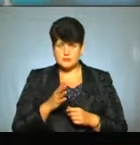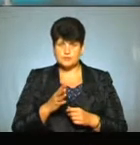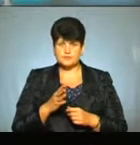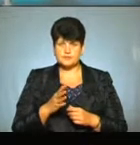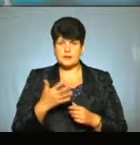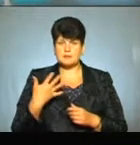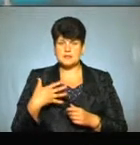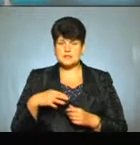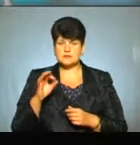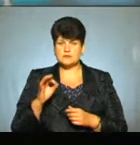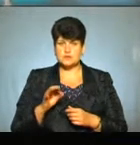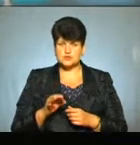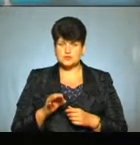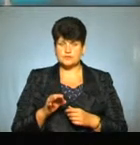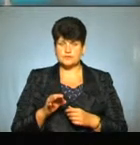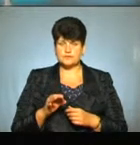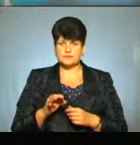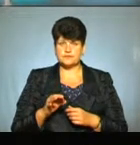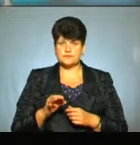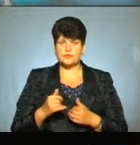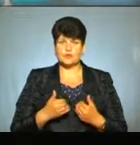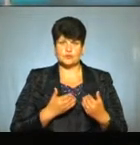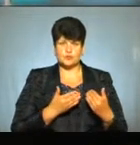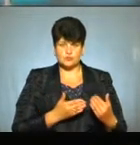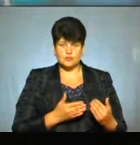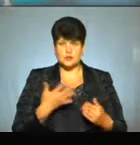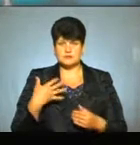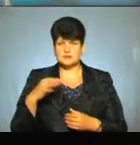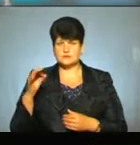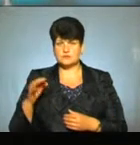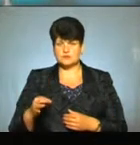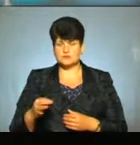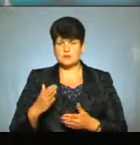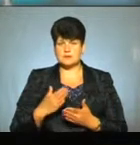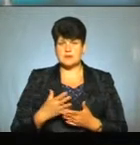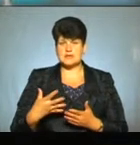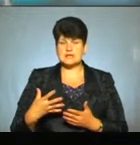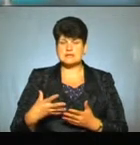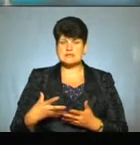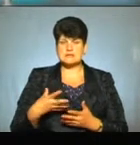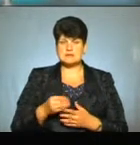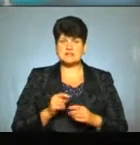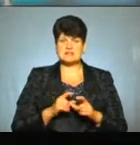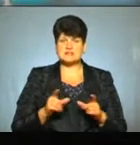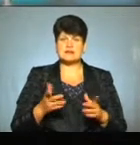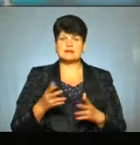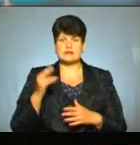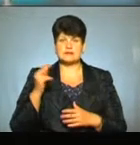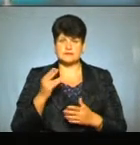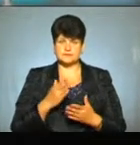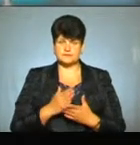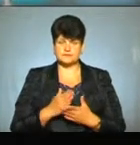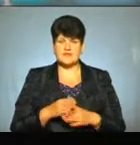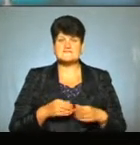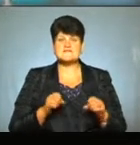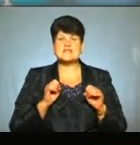плату, 50% йде до нього, а 50% має сплатити у заклад, де він навчається.